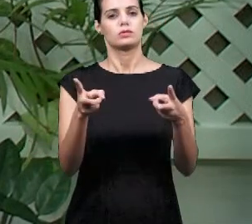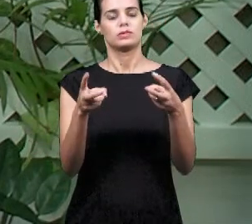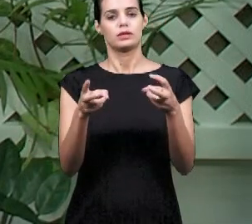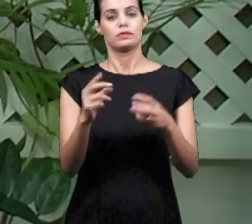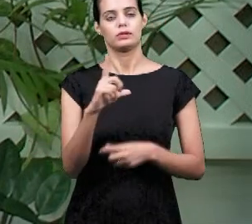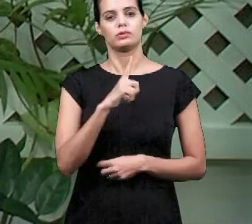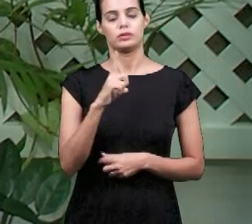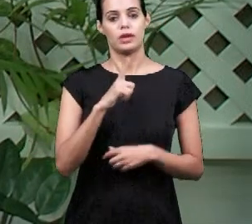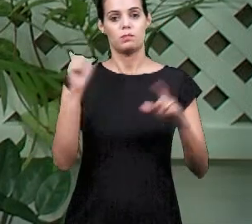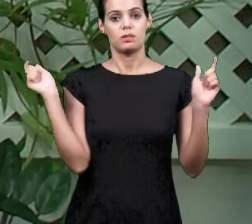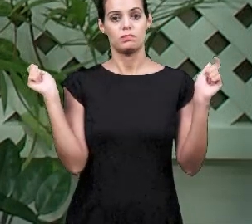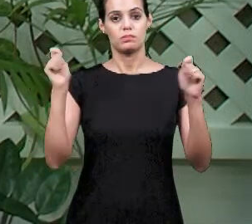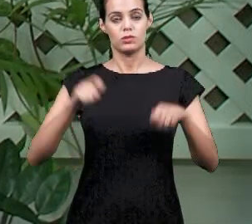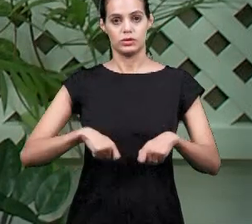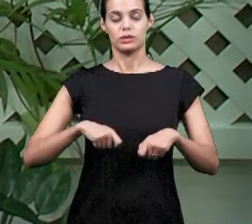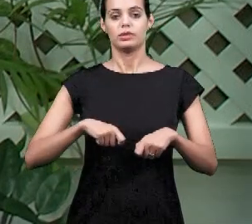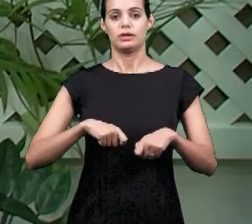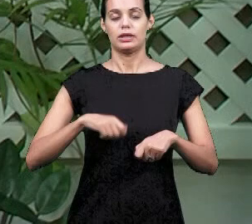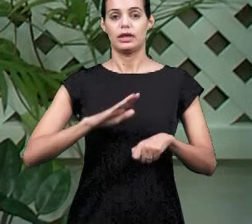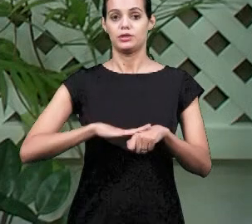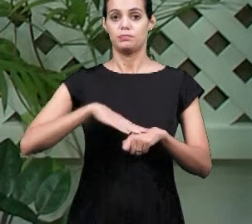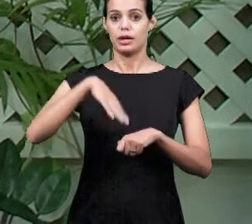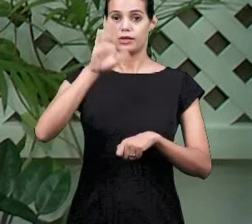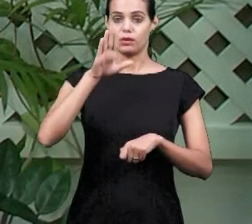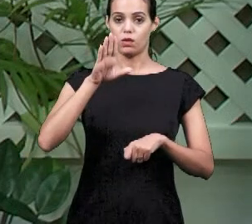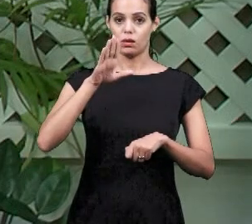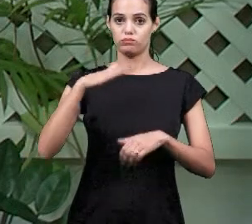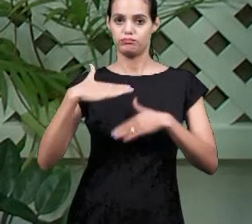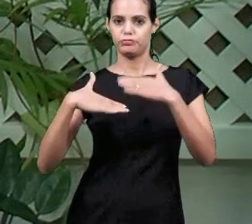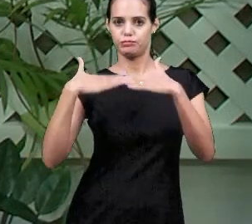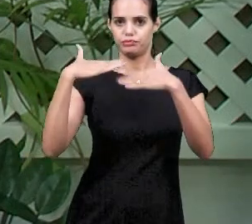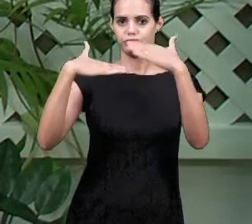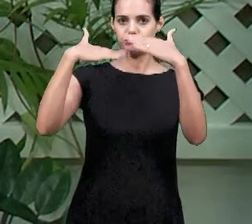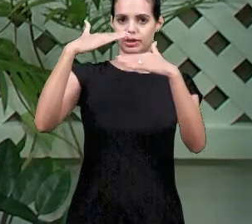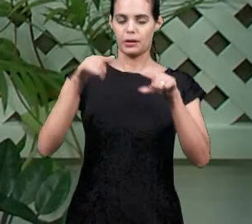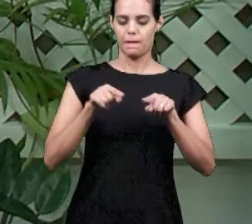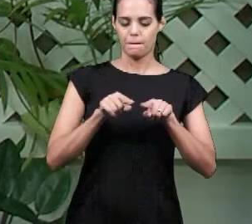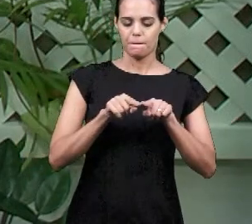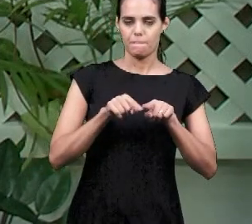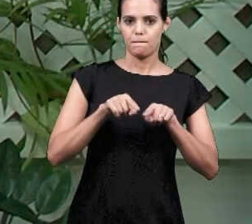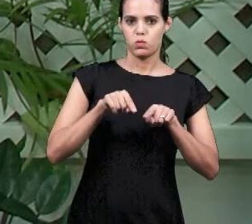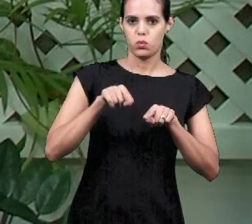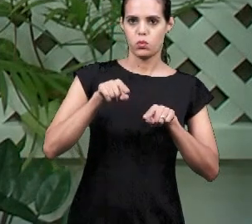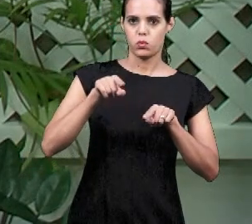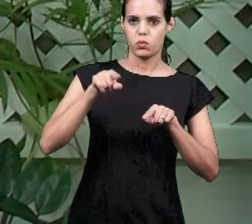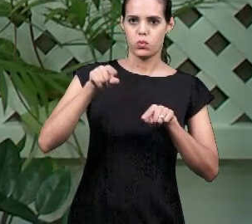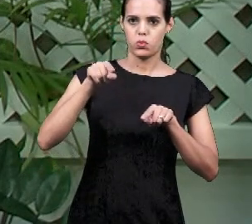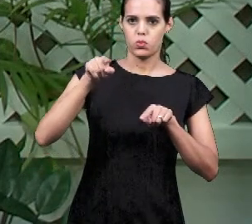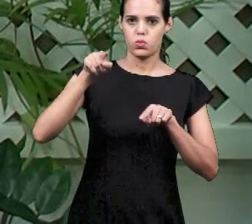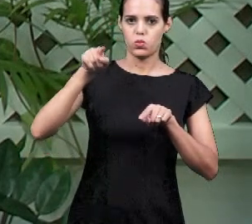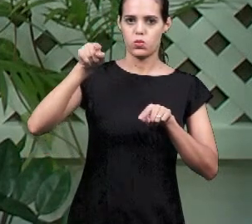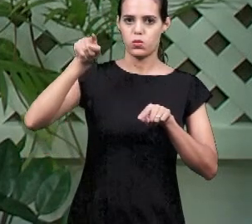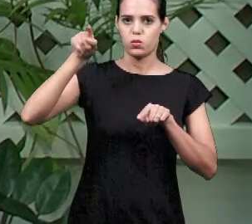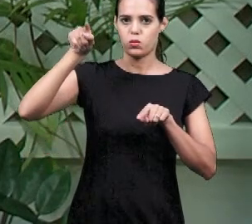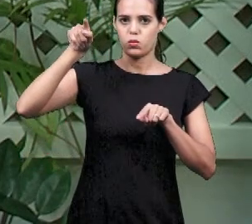sujet d'aujourd'hui, notre école biblique. Tout d'abord, dire